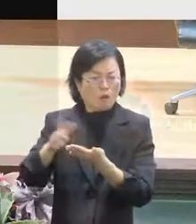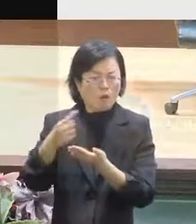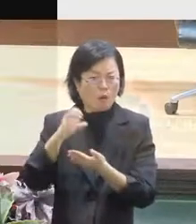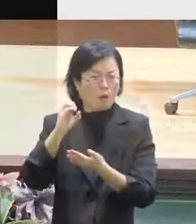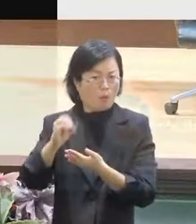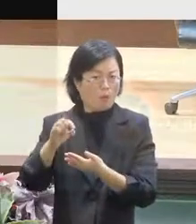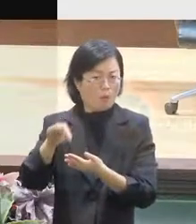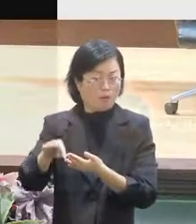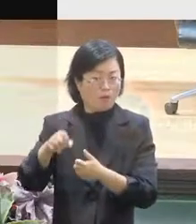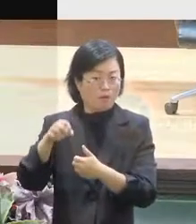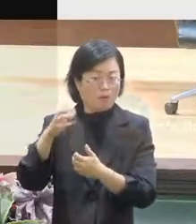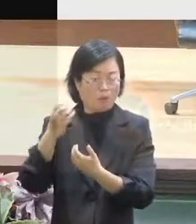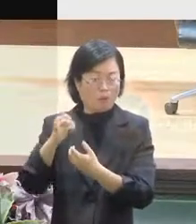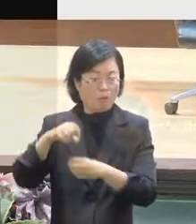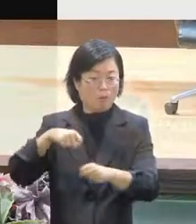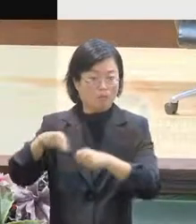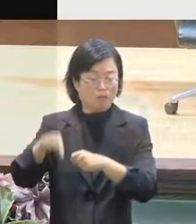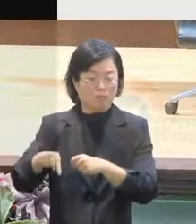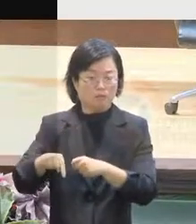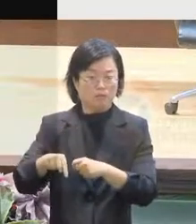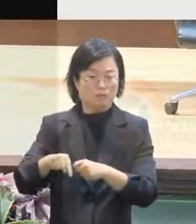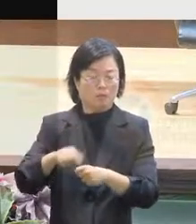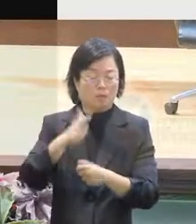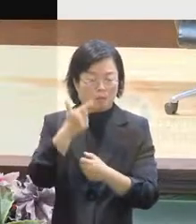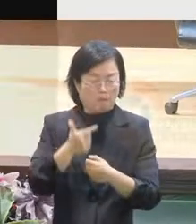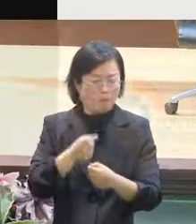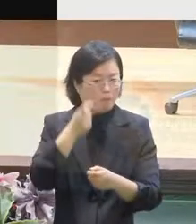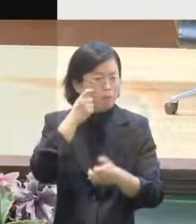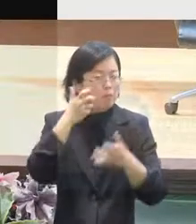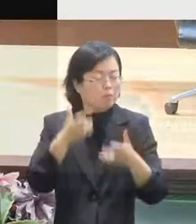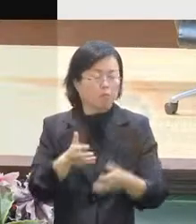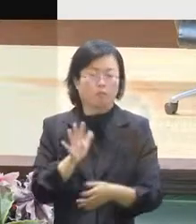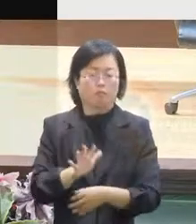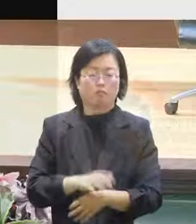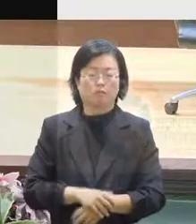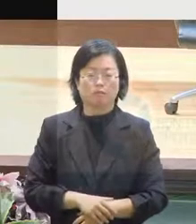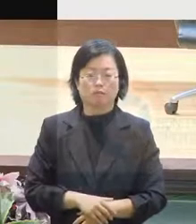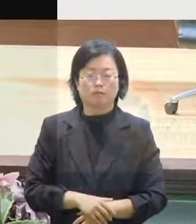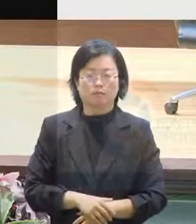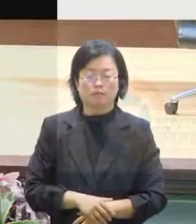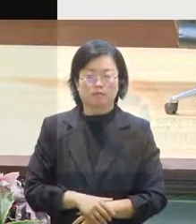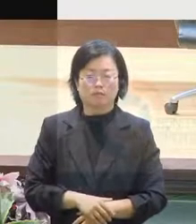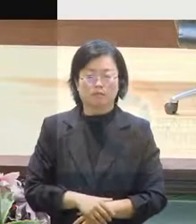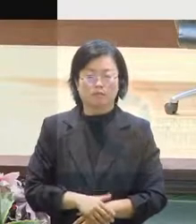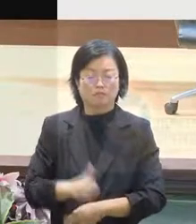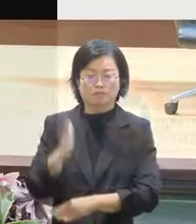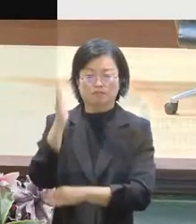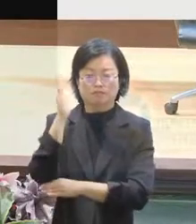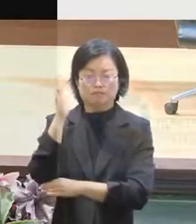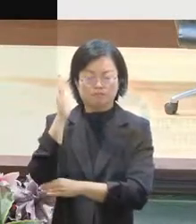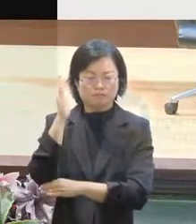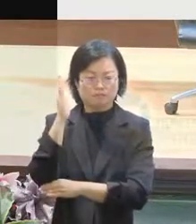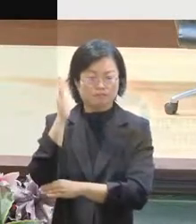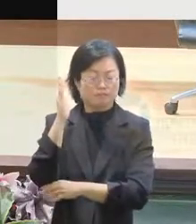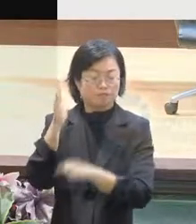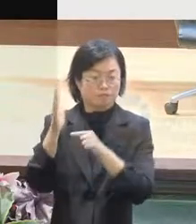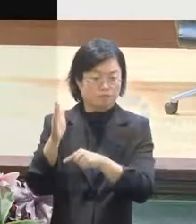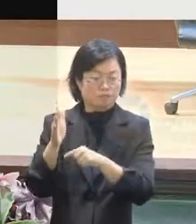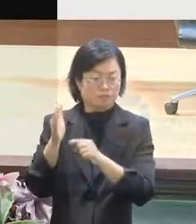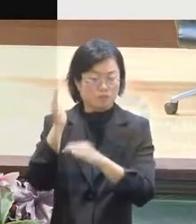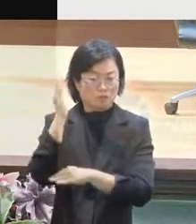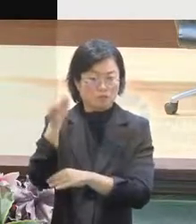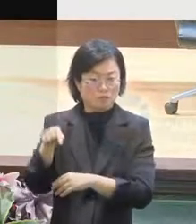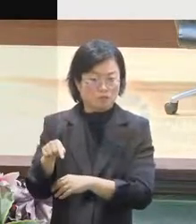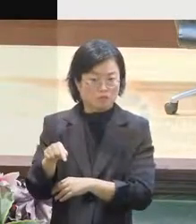视，很多国家都提出了自己的 Open Data 的政策。那在官方的政府间组织里面呢，比如说